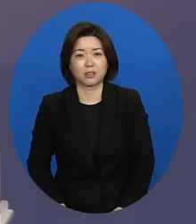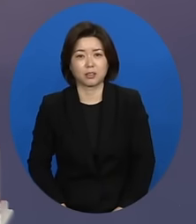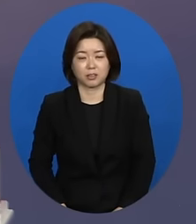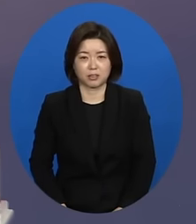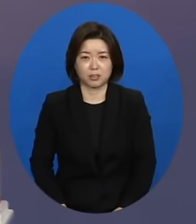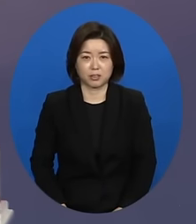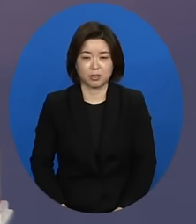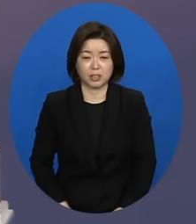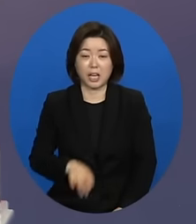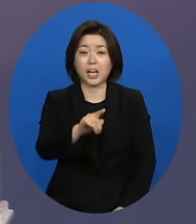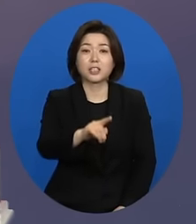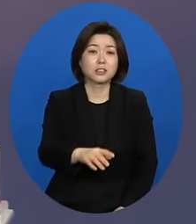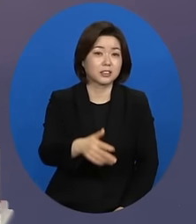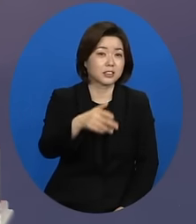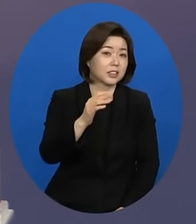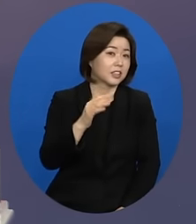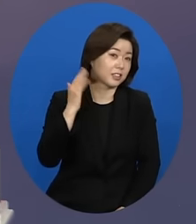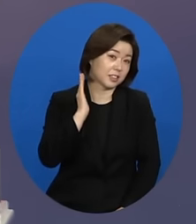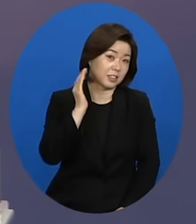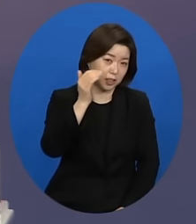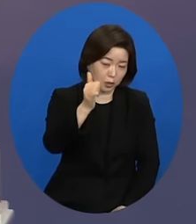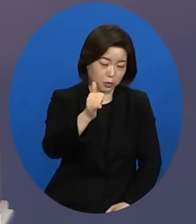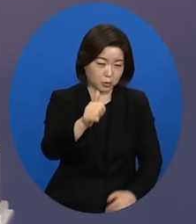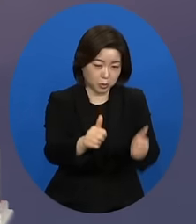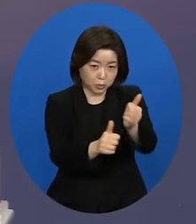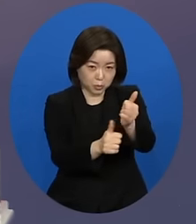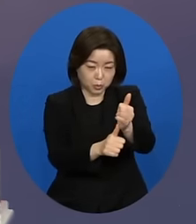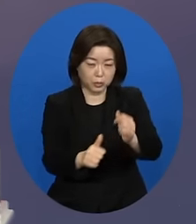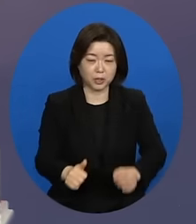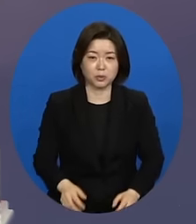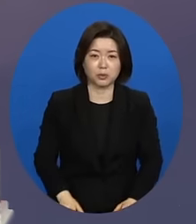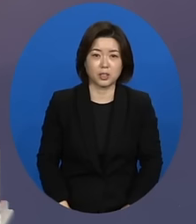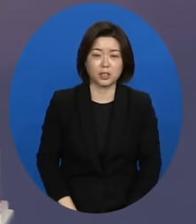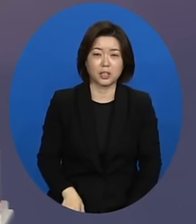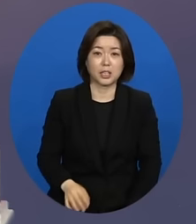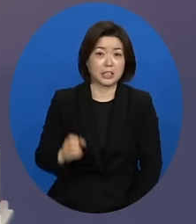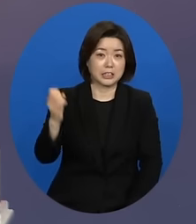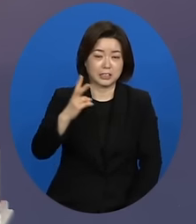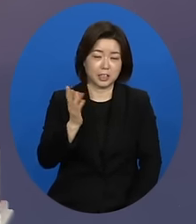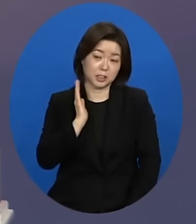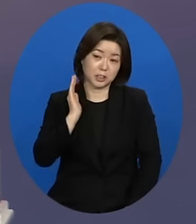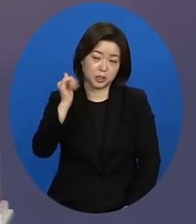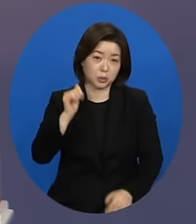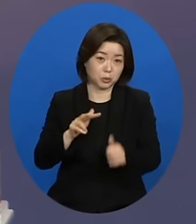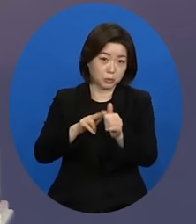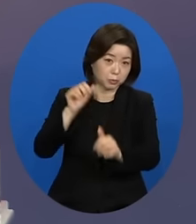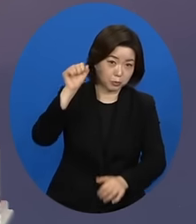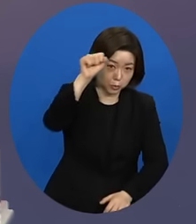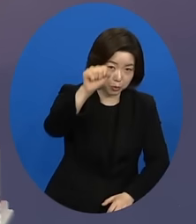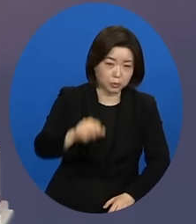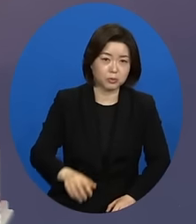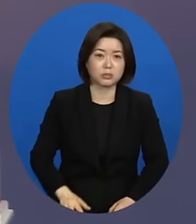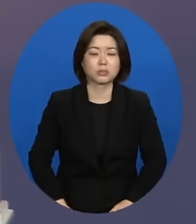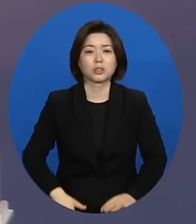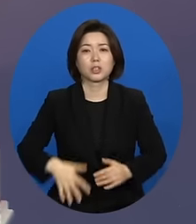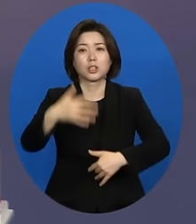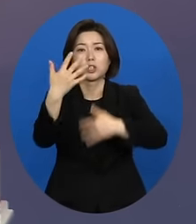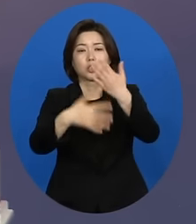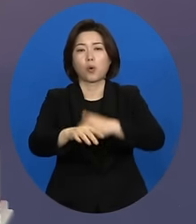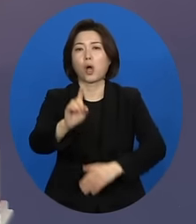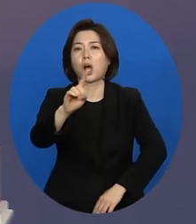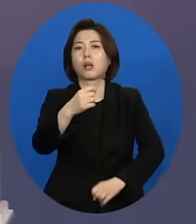로버트 케네디가 대통령 출마하겠다고 나서면서 영화를 하나